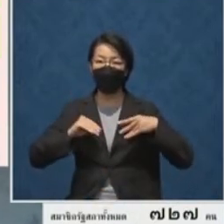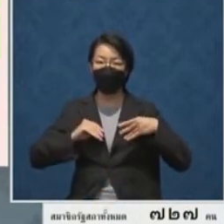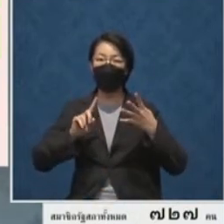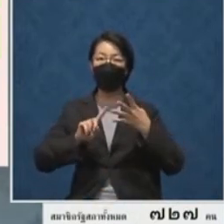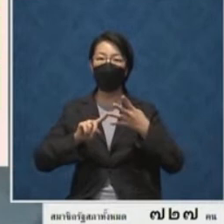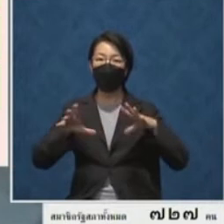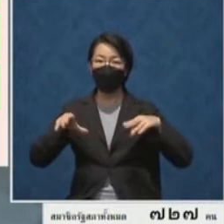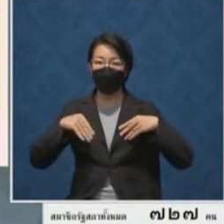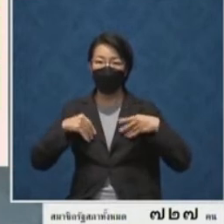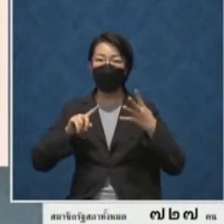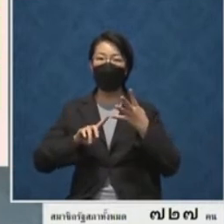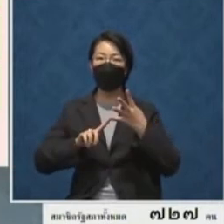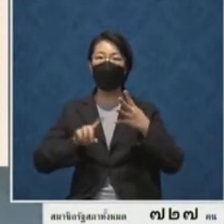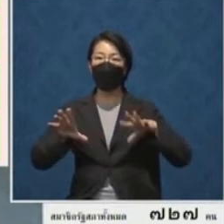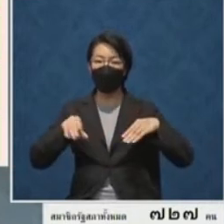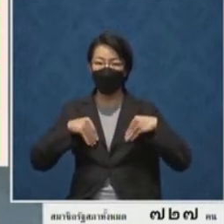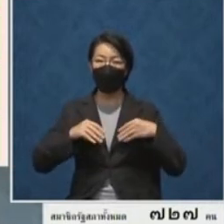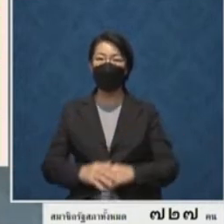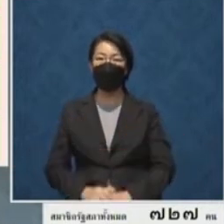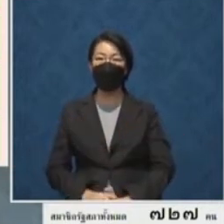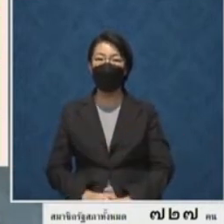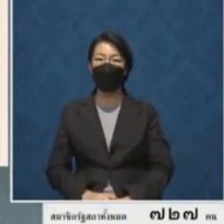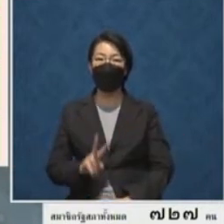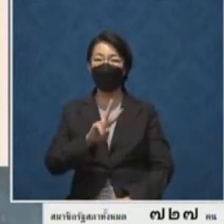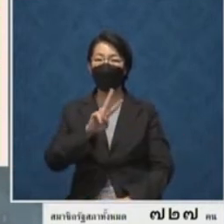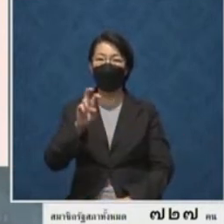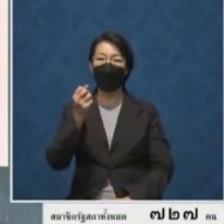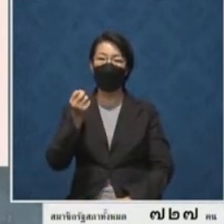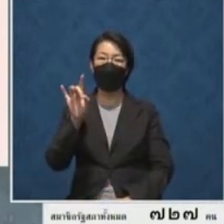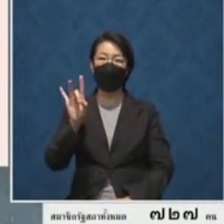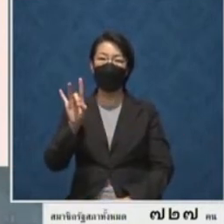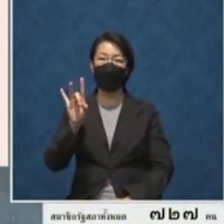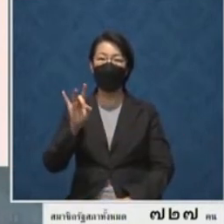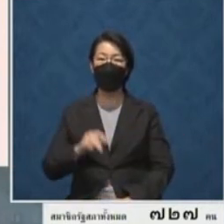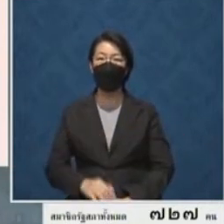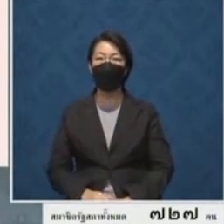4รับหลักการ 218พลเอกธนศักดิ์ปฏิมาประกรณ